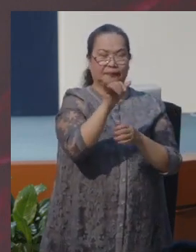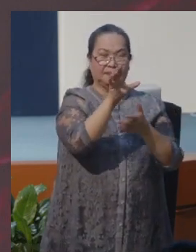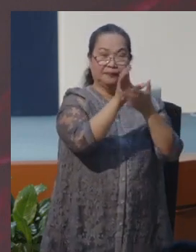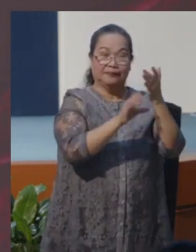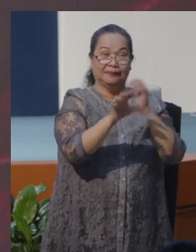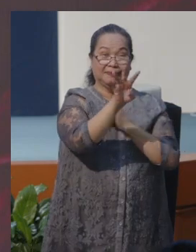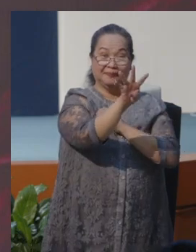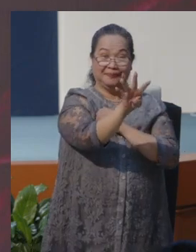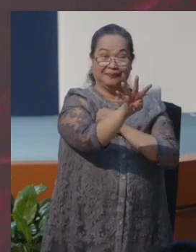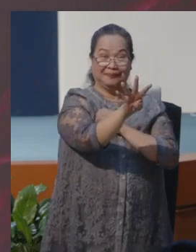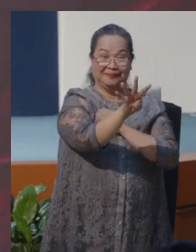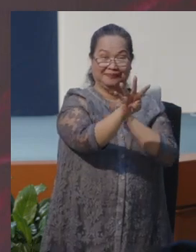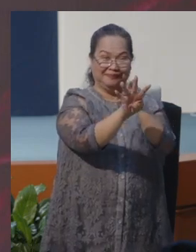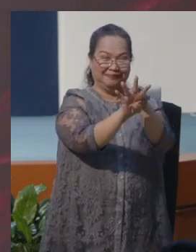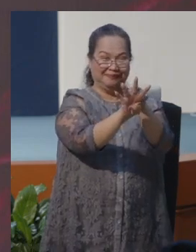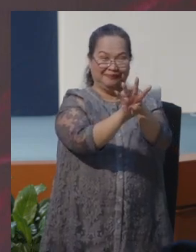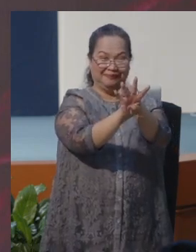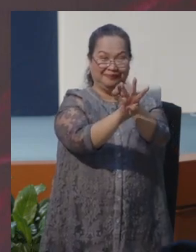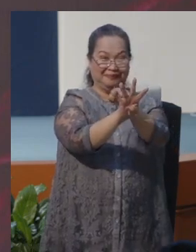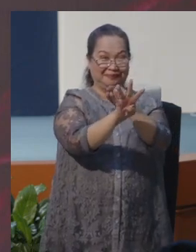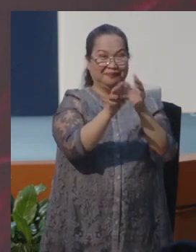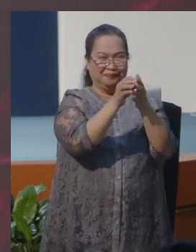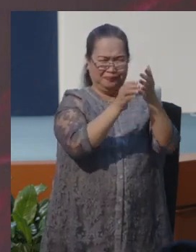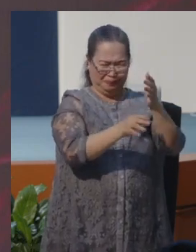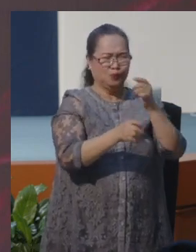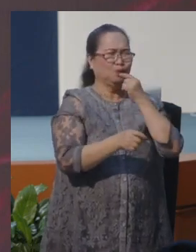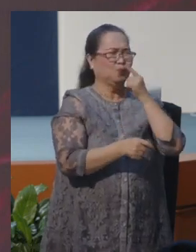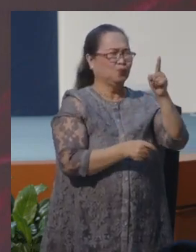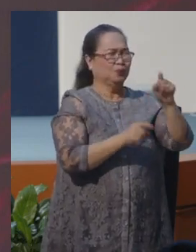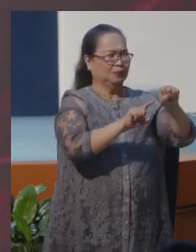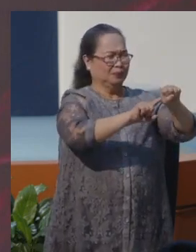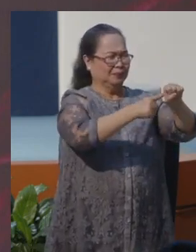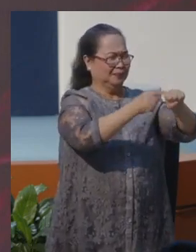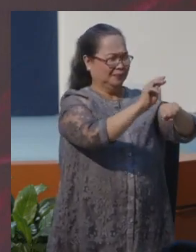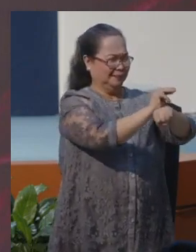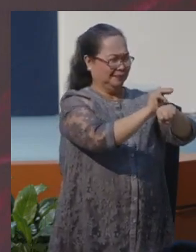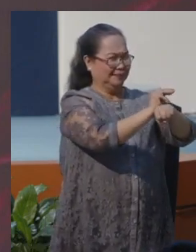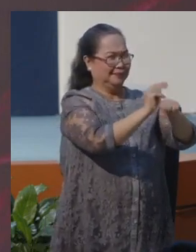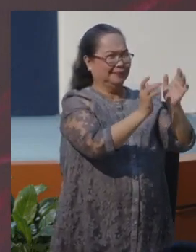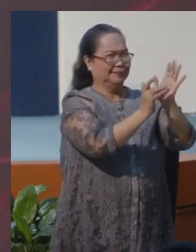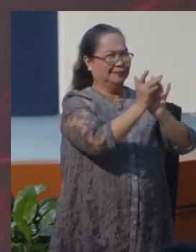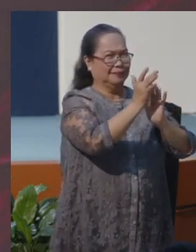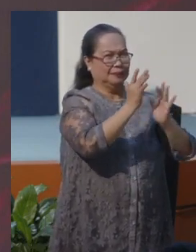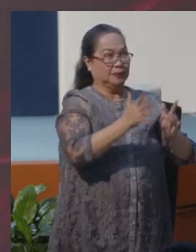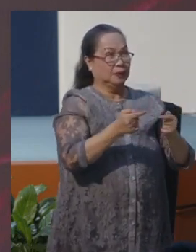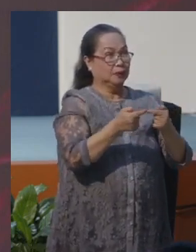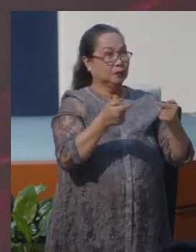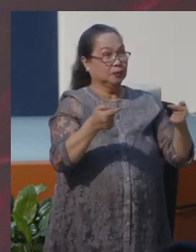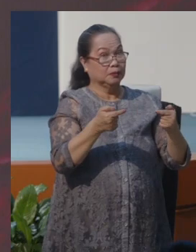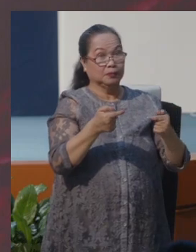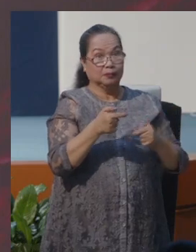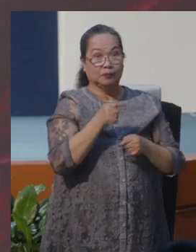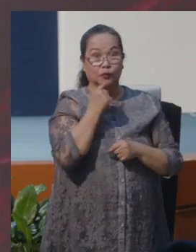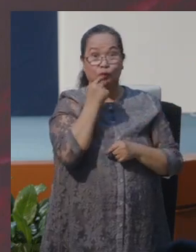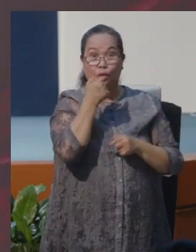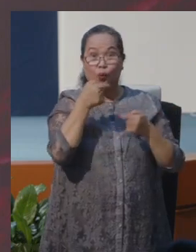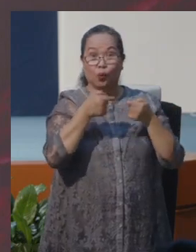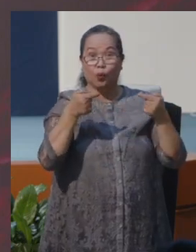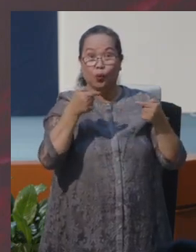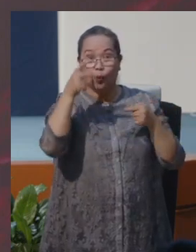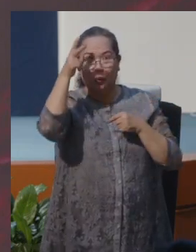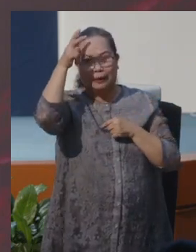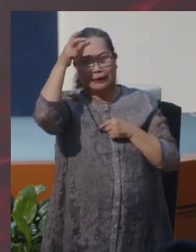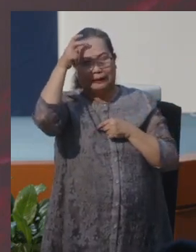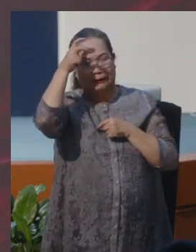chapter 4, yung temptation niya, kung saan nagumpisa ang kanyang ministeryo, kinalaban siya kaagad ng ating kaaway ng